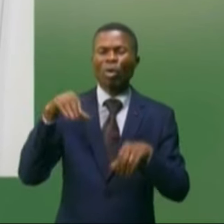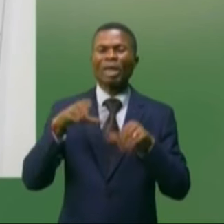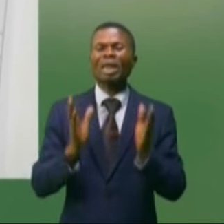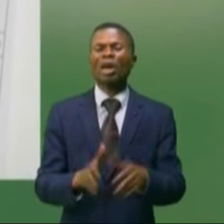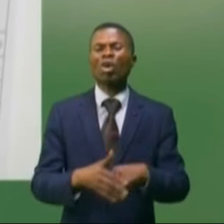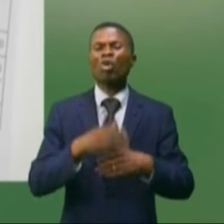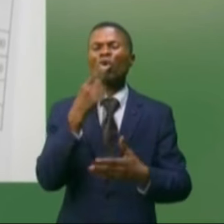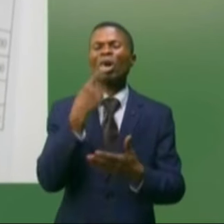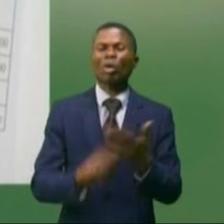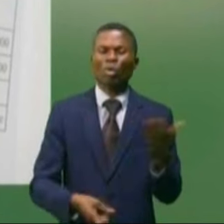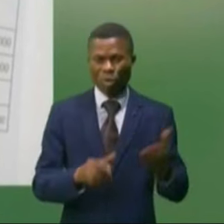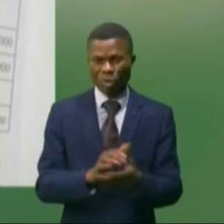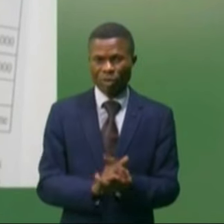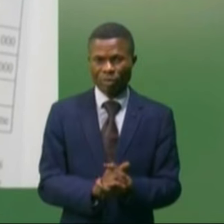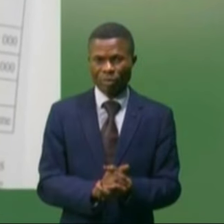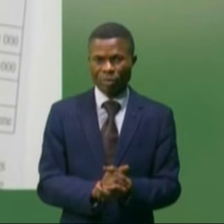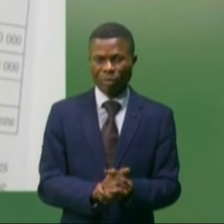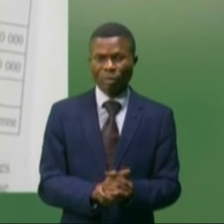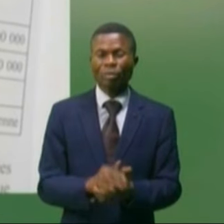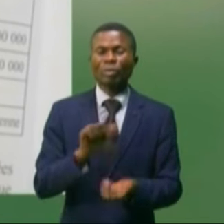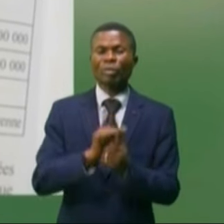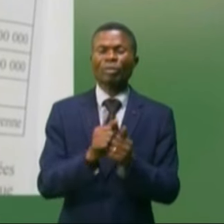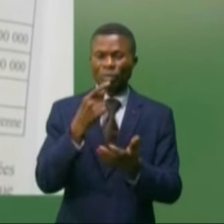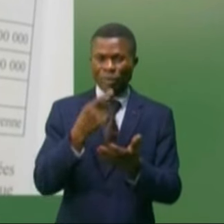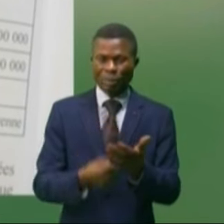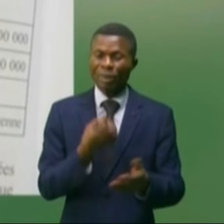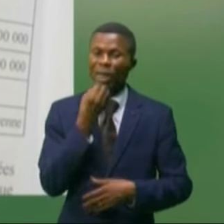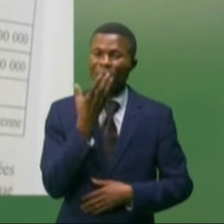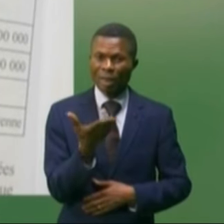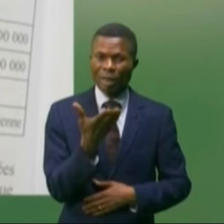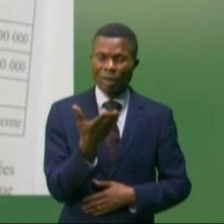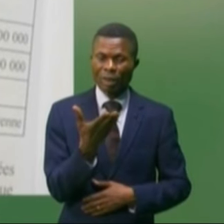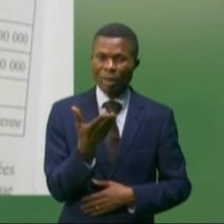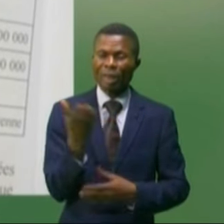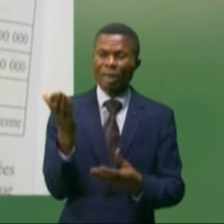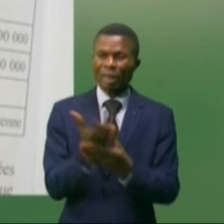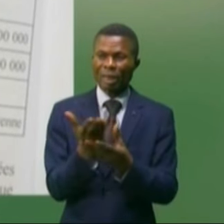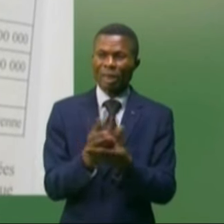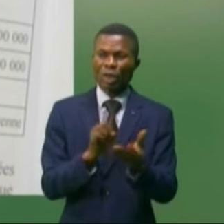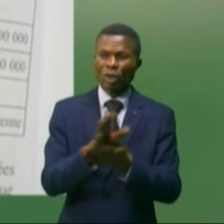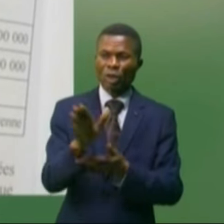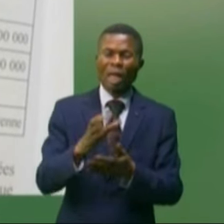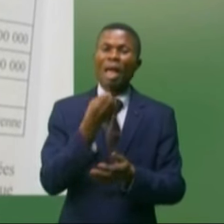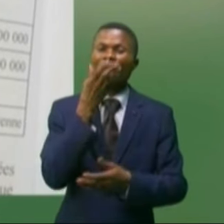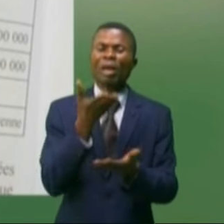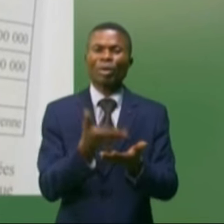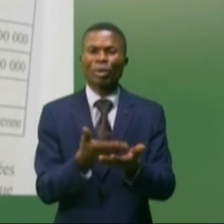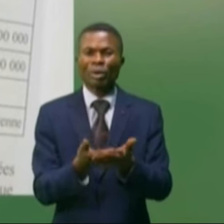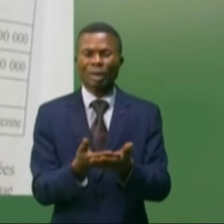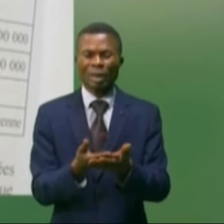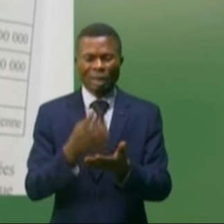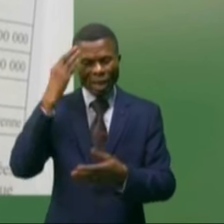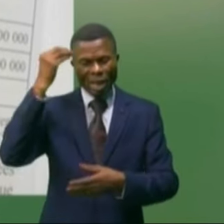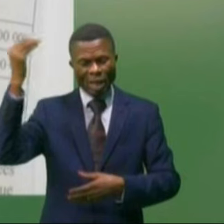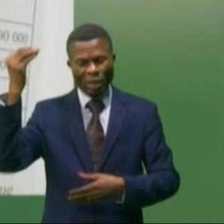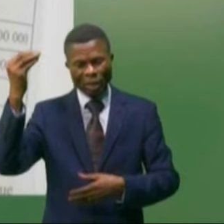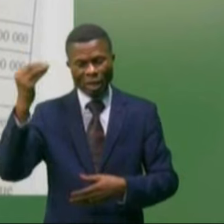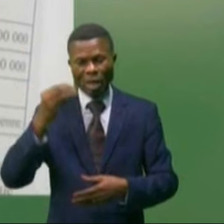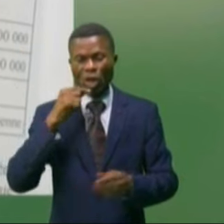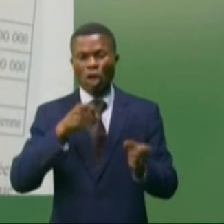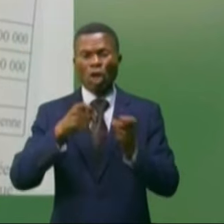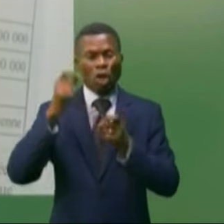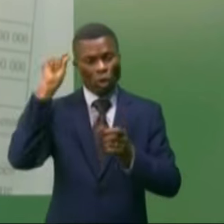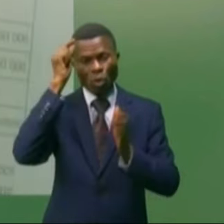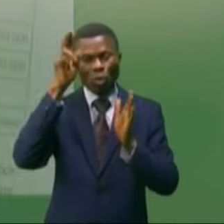y a un référentiel adéquat aujourd'hui, s'il faut copier un modèle aujourd'hui, s'inspirer d'un modèle, il faut s'inspirer du modèle de la